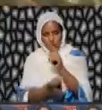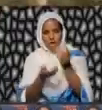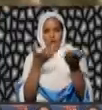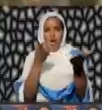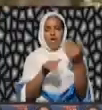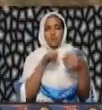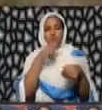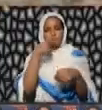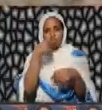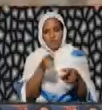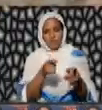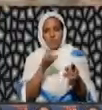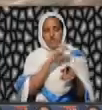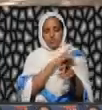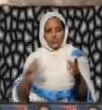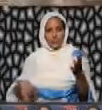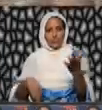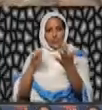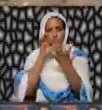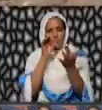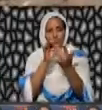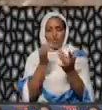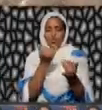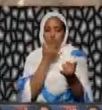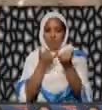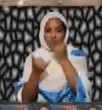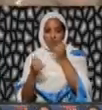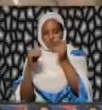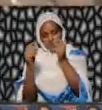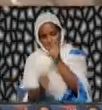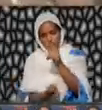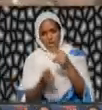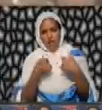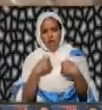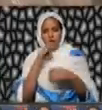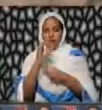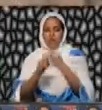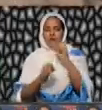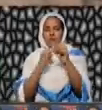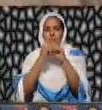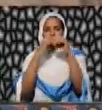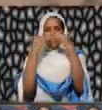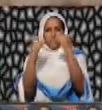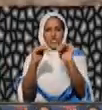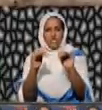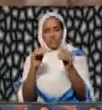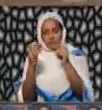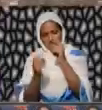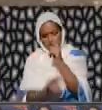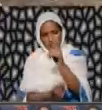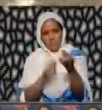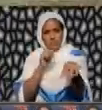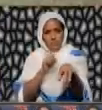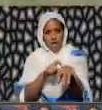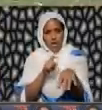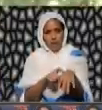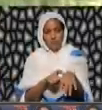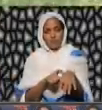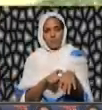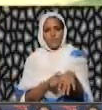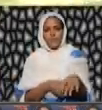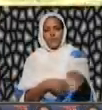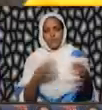አይሞትምና እንደተባለ ክርስቶስ ሐሪውም ሲያጠፋ ስለሚቀጣ የድሜ ኩዮቹ አጥፍተው በሚቀጡበት